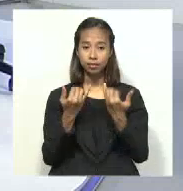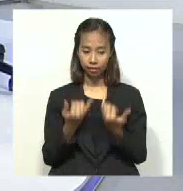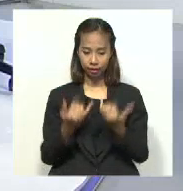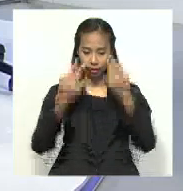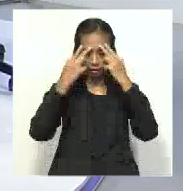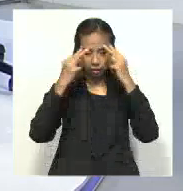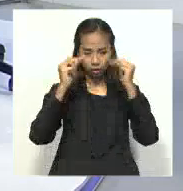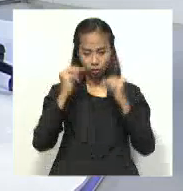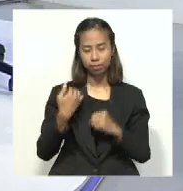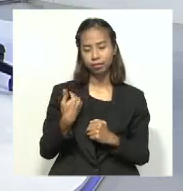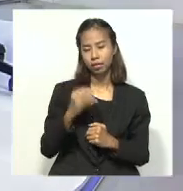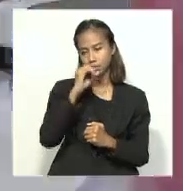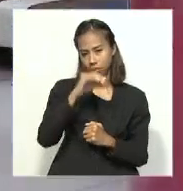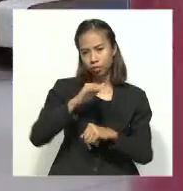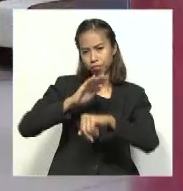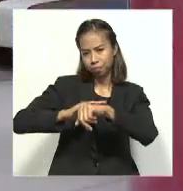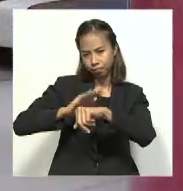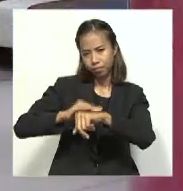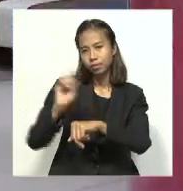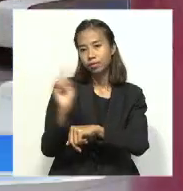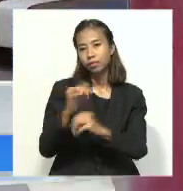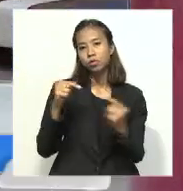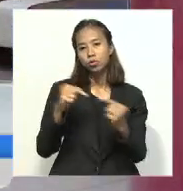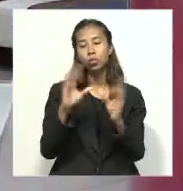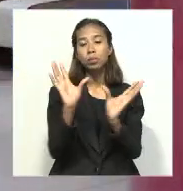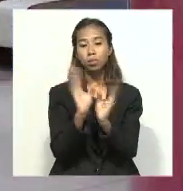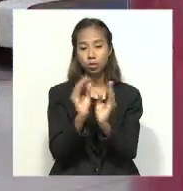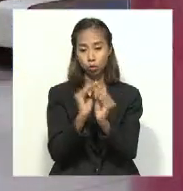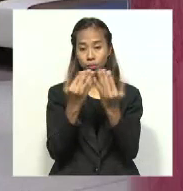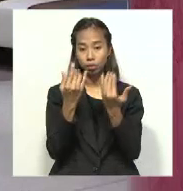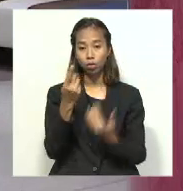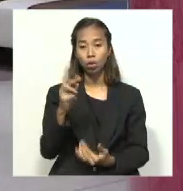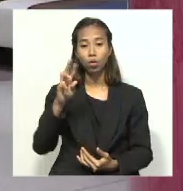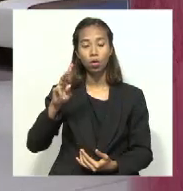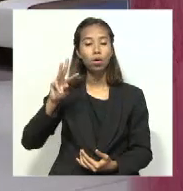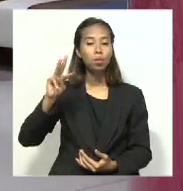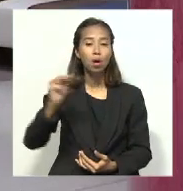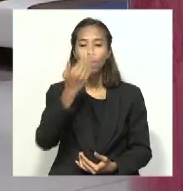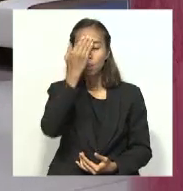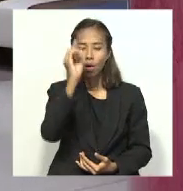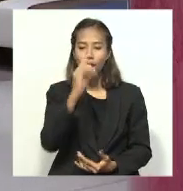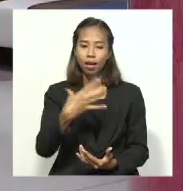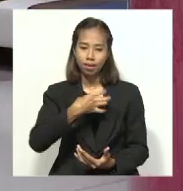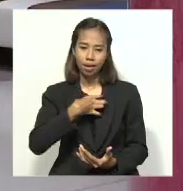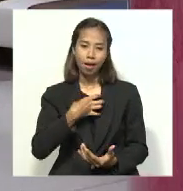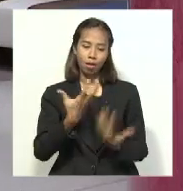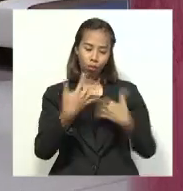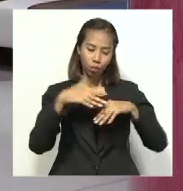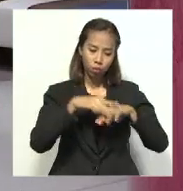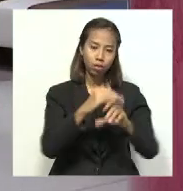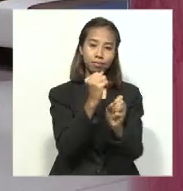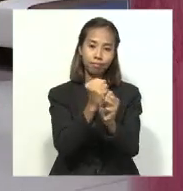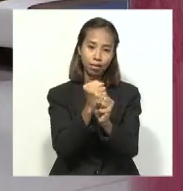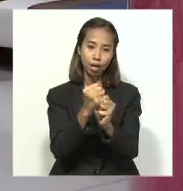นายกรัฐมนตรีนะคะได้ย้ำถึงการลงพื้นที่ในการประชุมคณะรัฐมนตรีสัญจรค่ะเพื่อให้เกิดการบูรณาการการทำงานร่วมกันระหว่